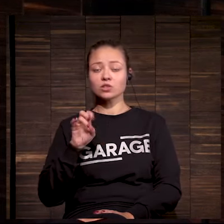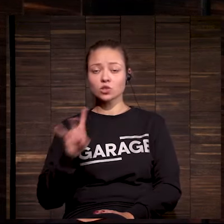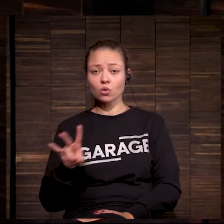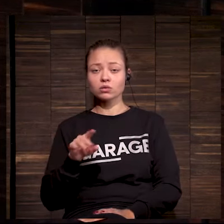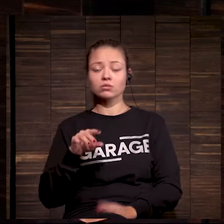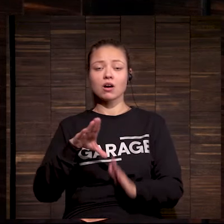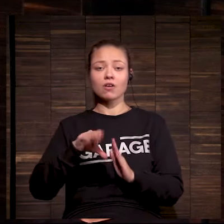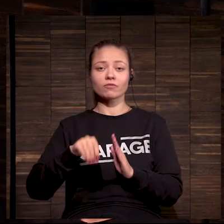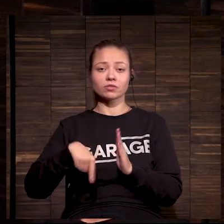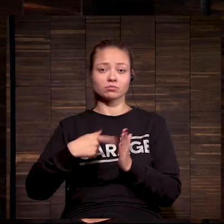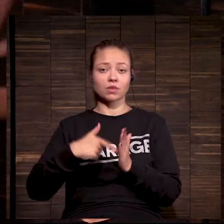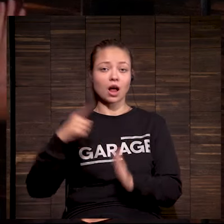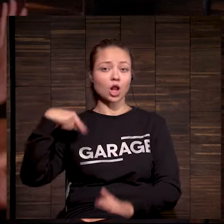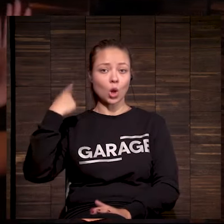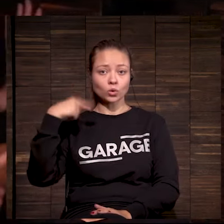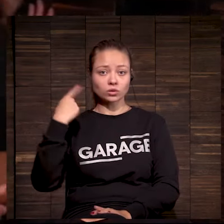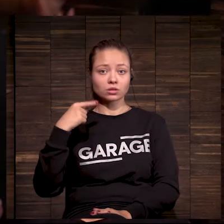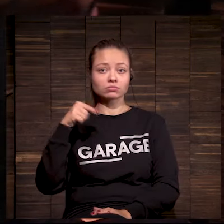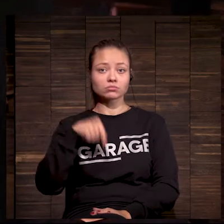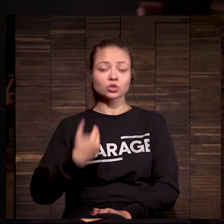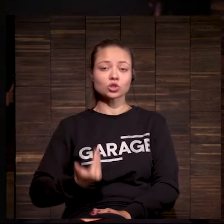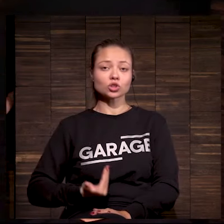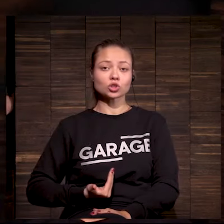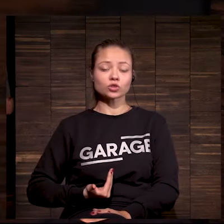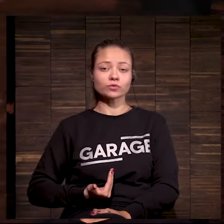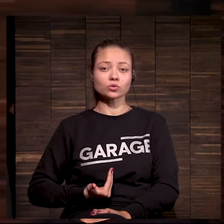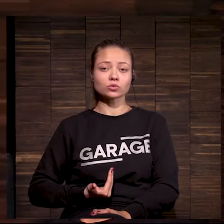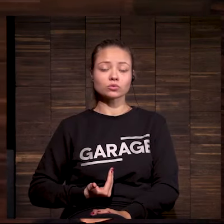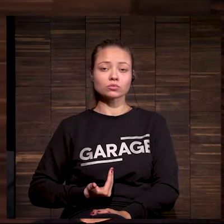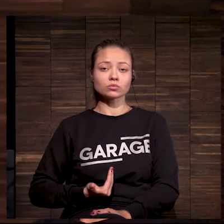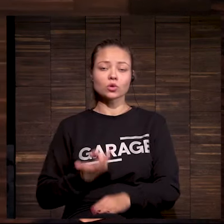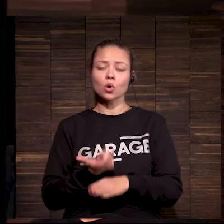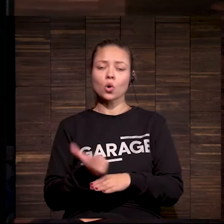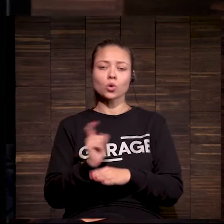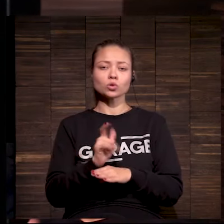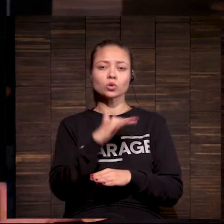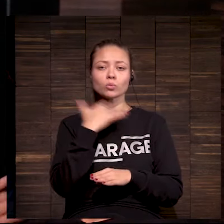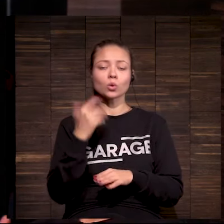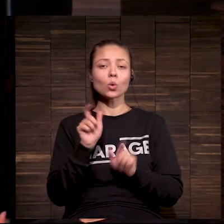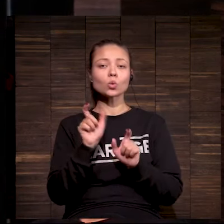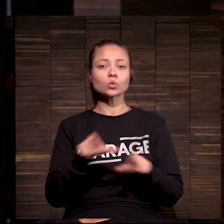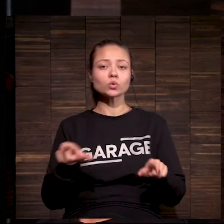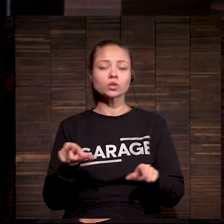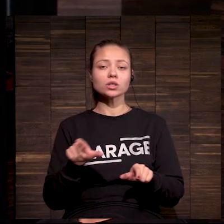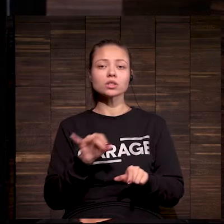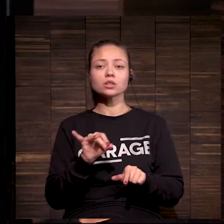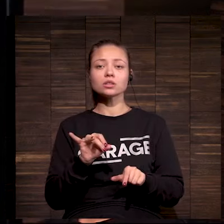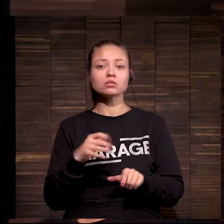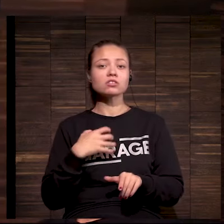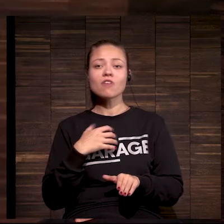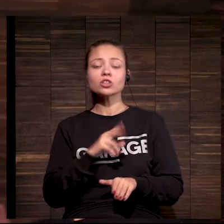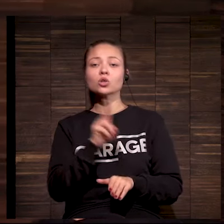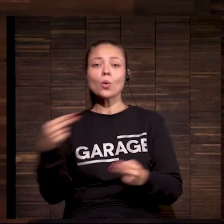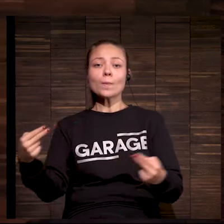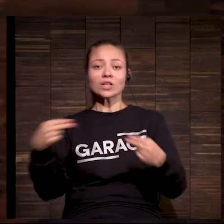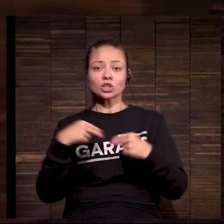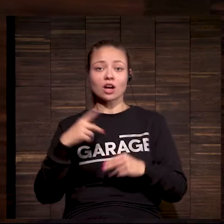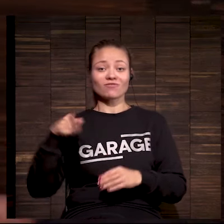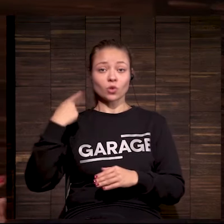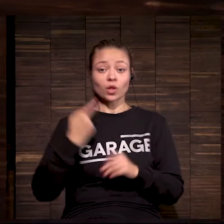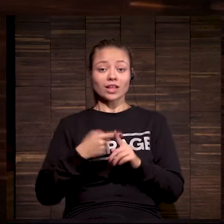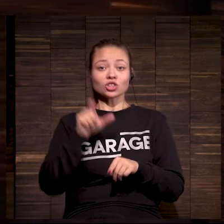лондоне живут живот очень много людей и кто бы в лондон не приехал этот